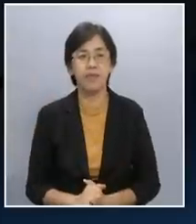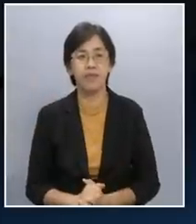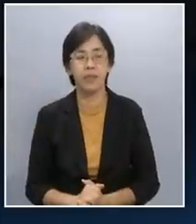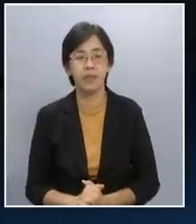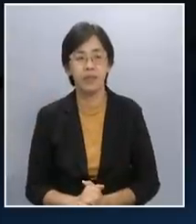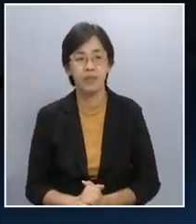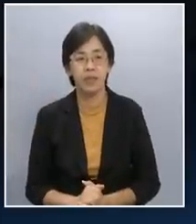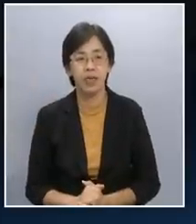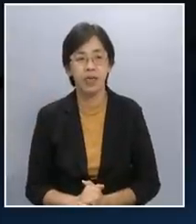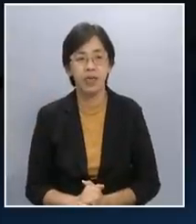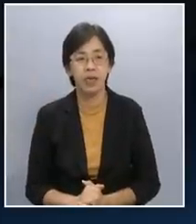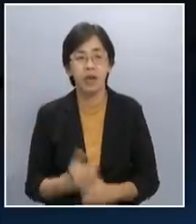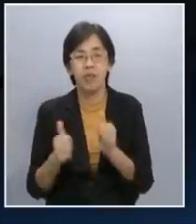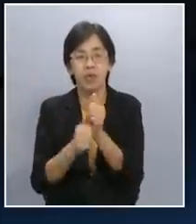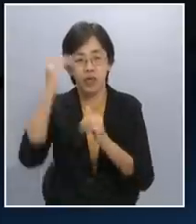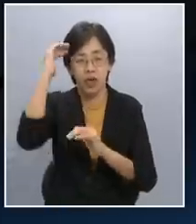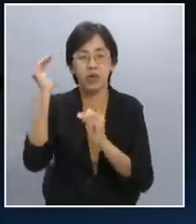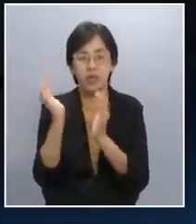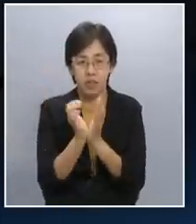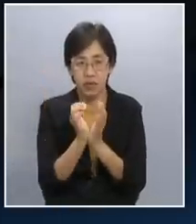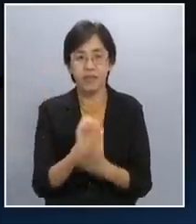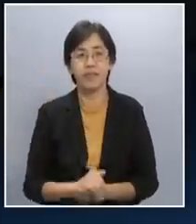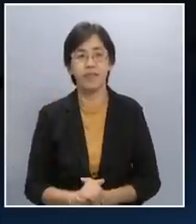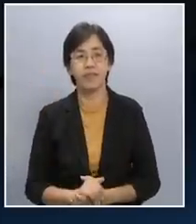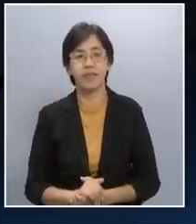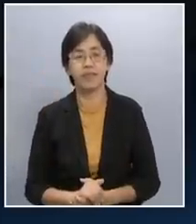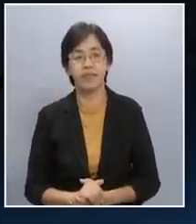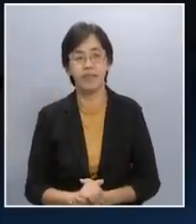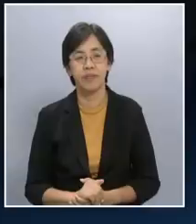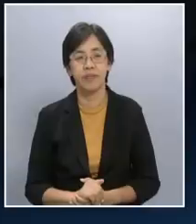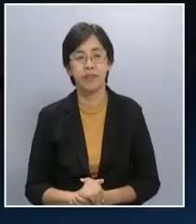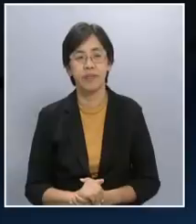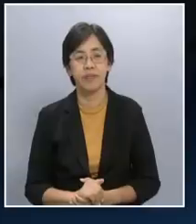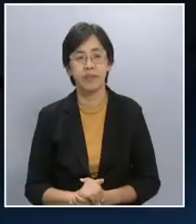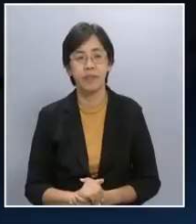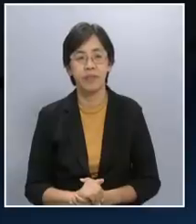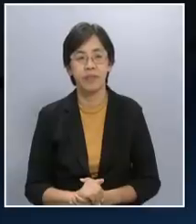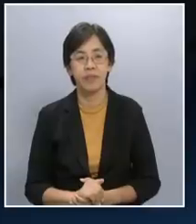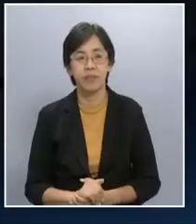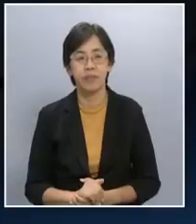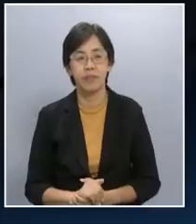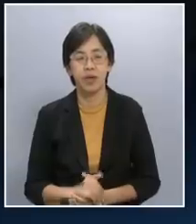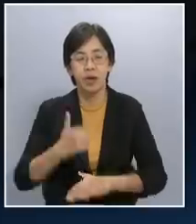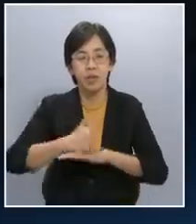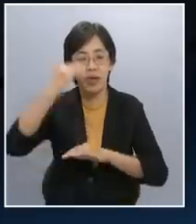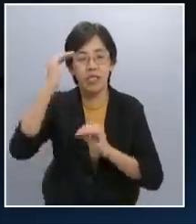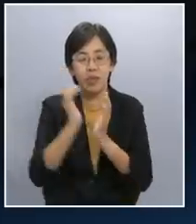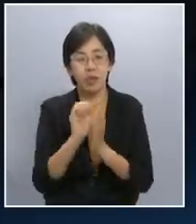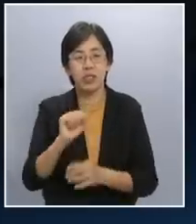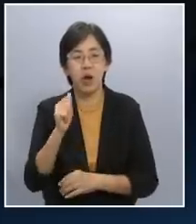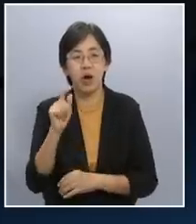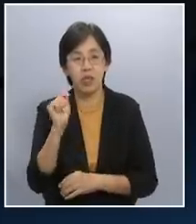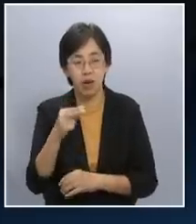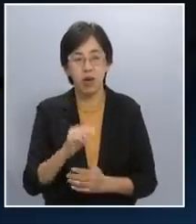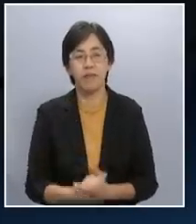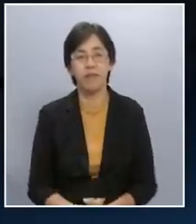ทสมพงษ์ชิงดวงผู้ช่วยผู้บัญชาการตำรวจแห่งชาติพลตำรวจโทวรวัฒน์วัฒนครบัญชาผู้บัญชาการสอท.และพ